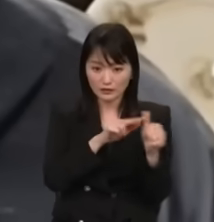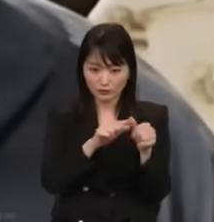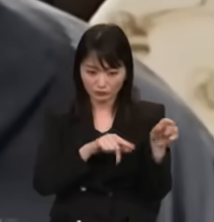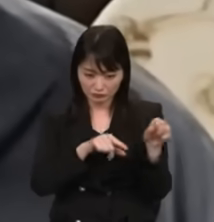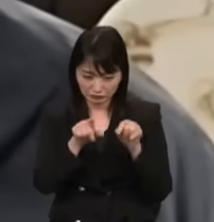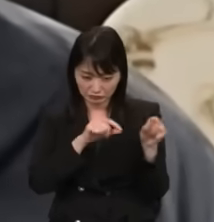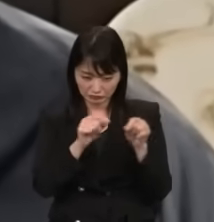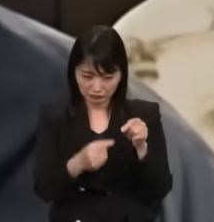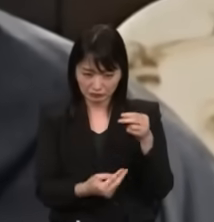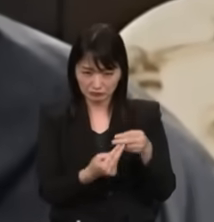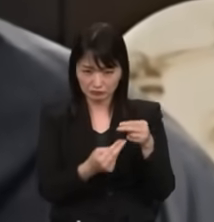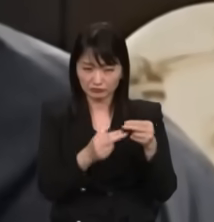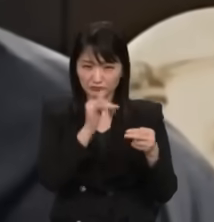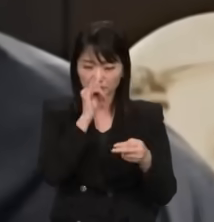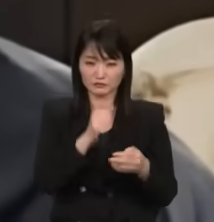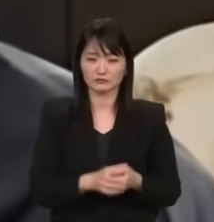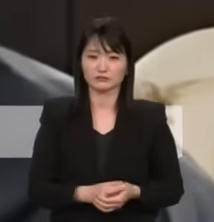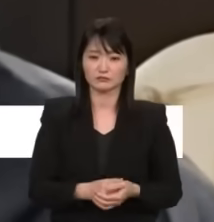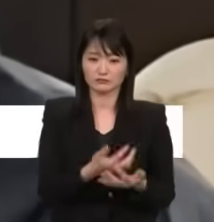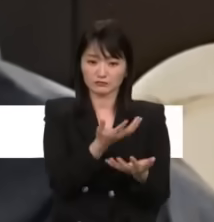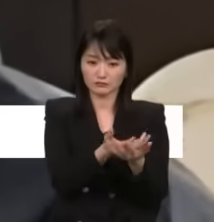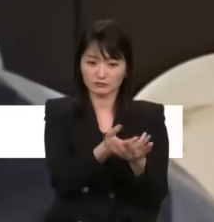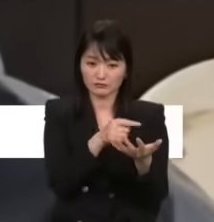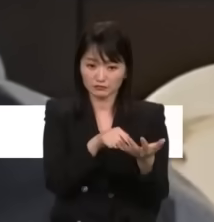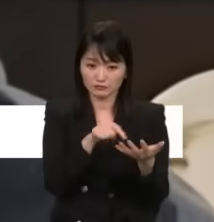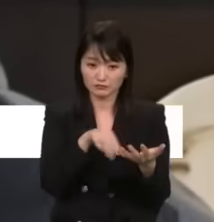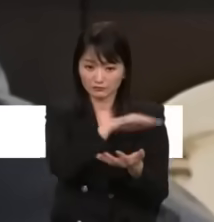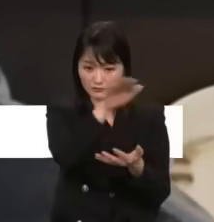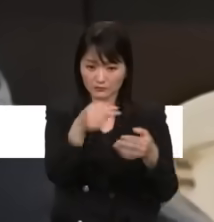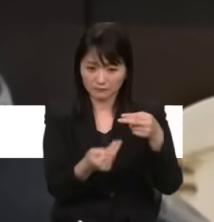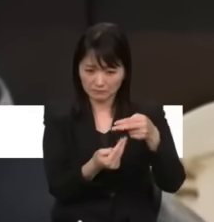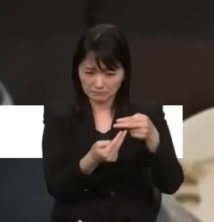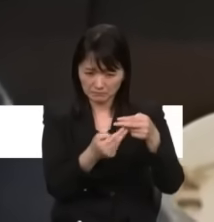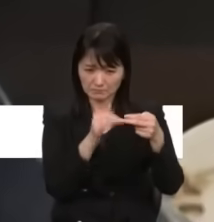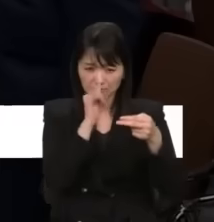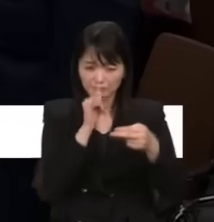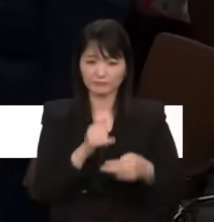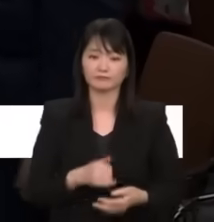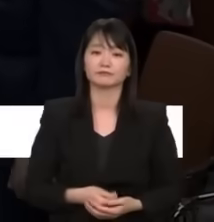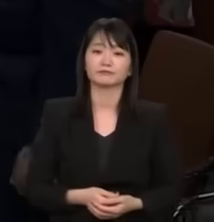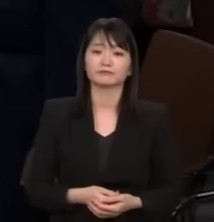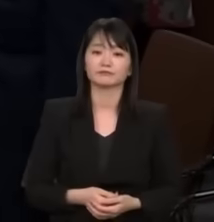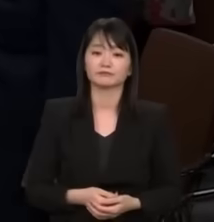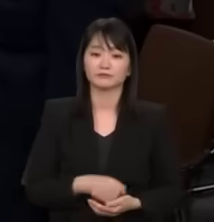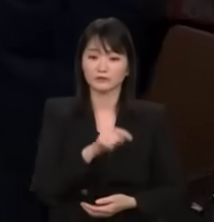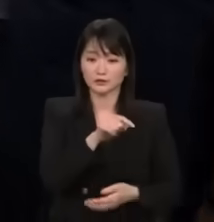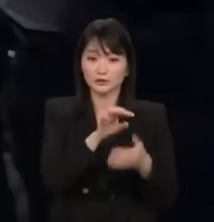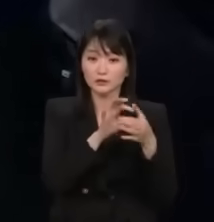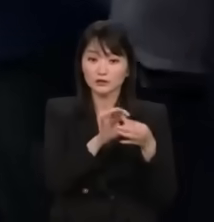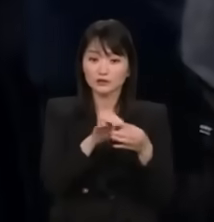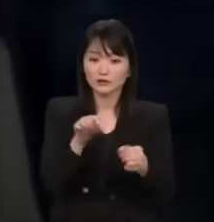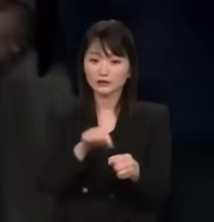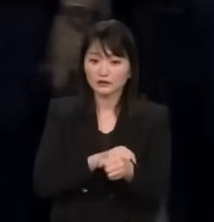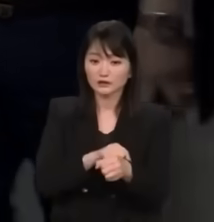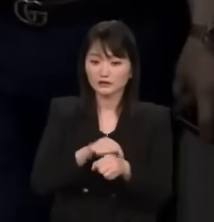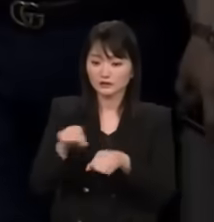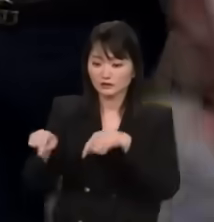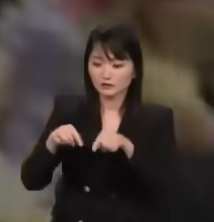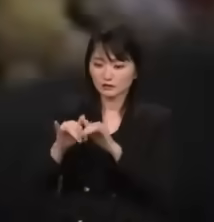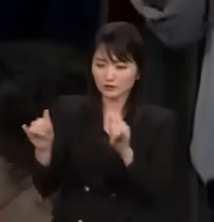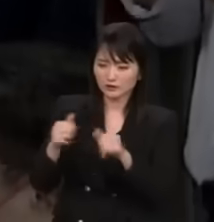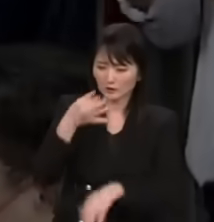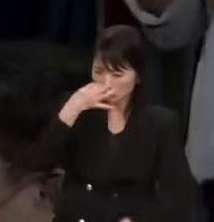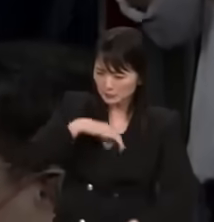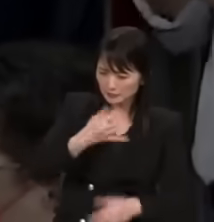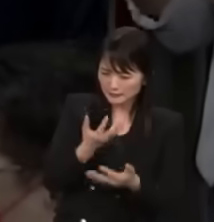있었다고 주장했습니다. 데이터를 다 이제 이렇게 누적을 시키고 있더라고요. 이걸 토대로 특정 정치인에게